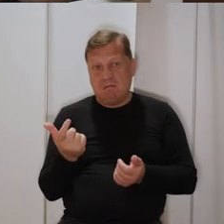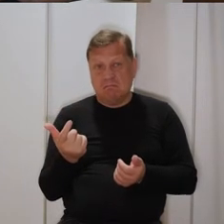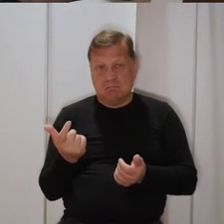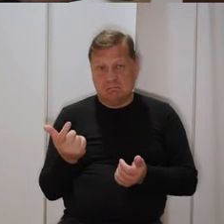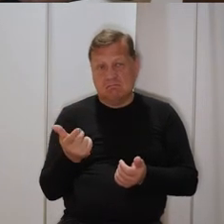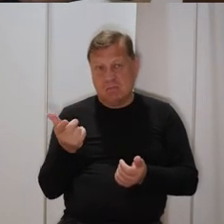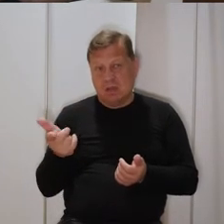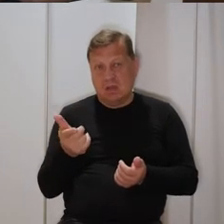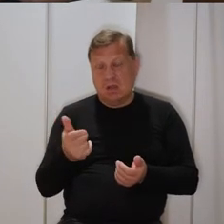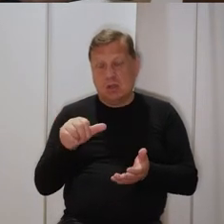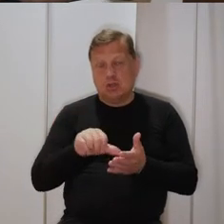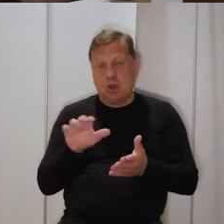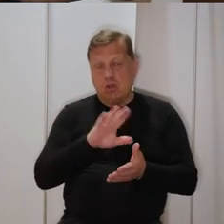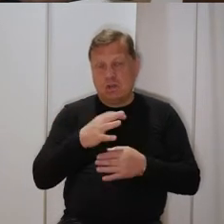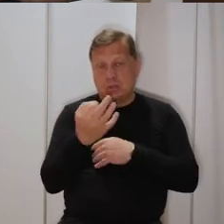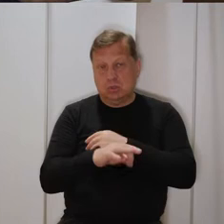ponieważ to środowisko akademickie,